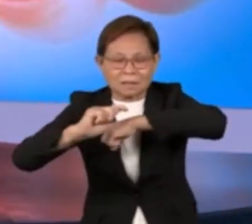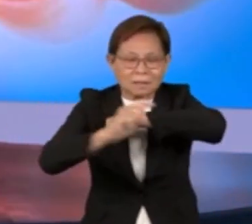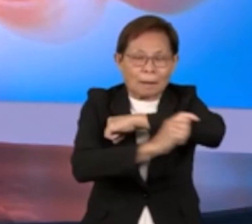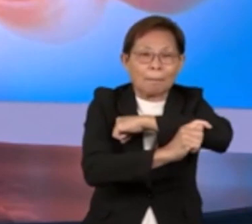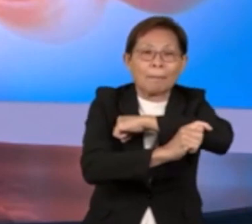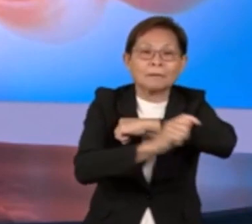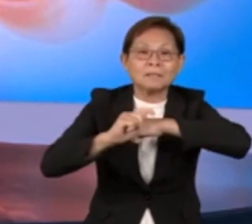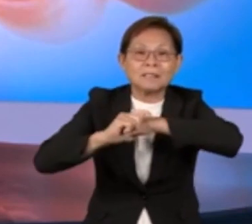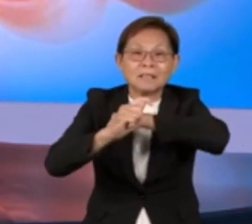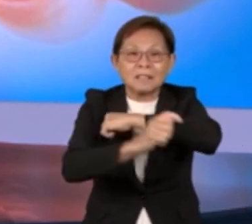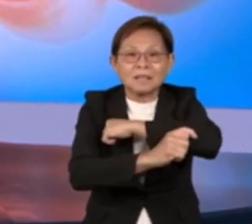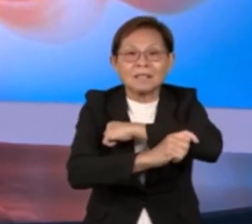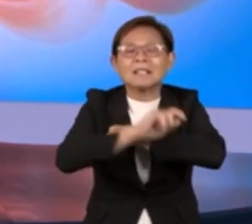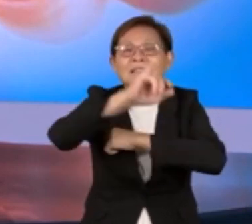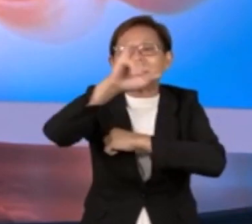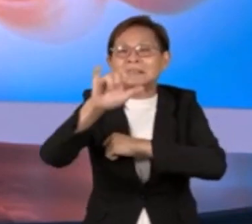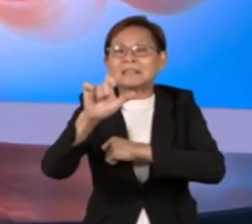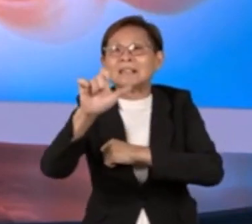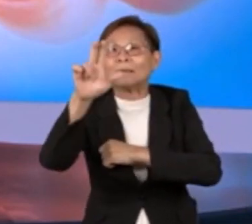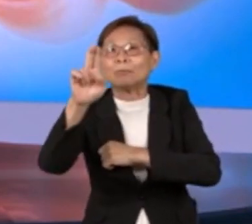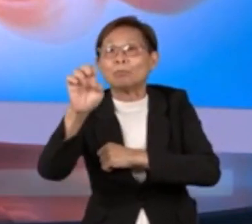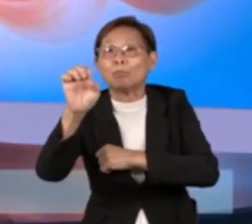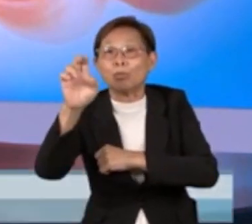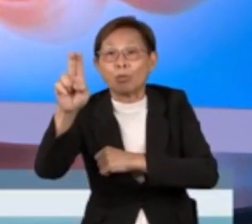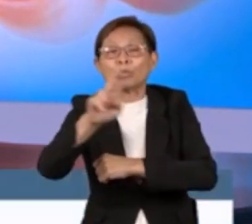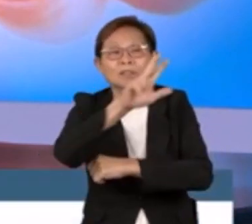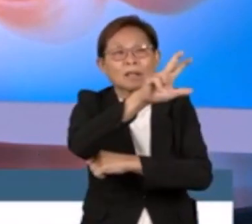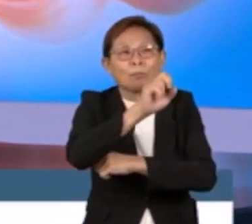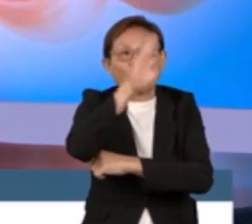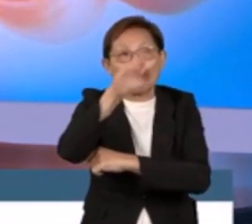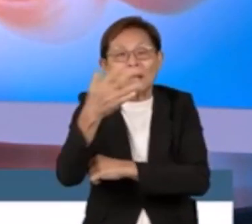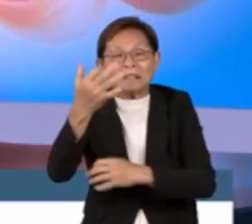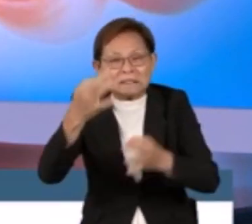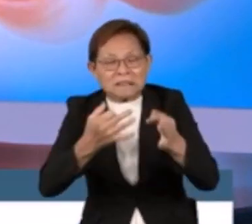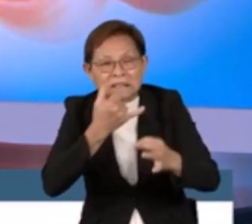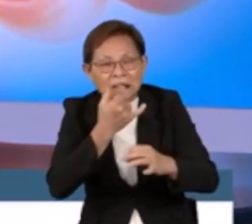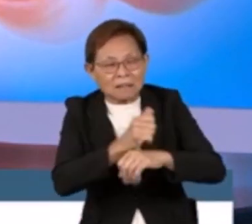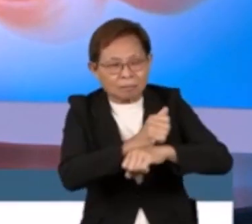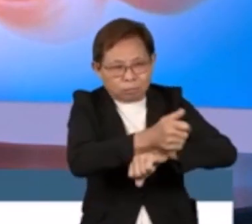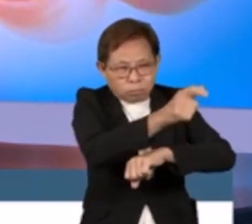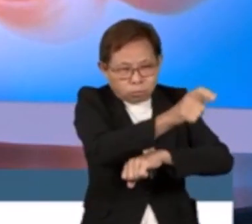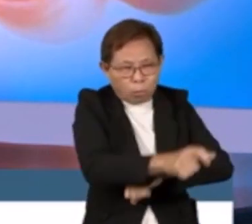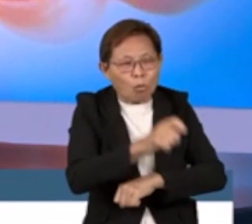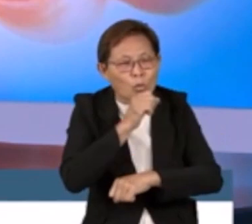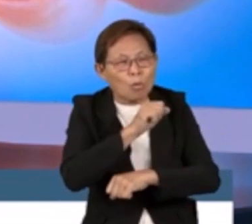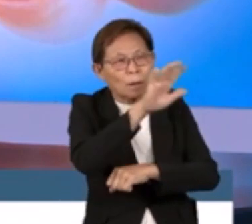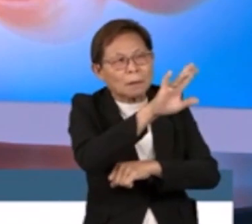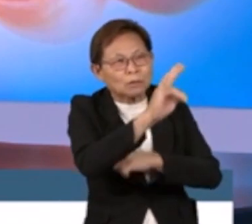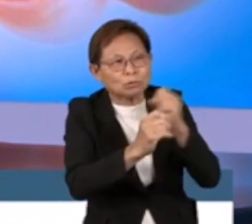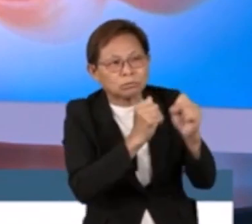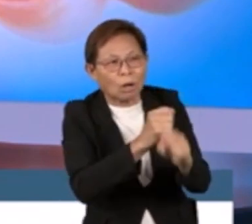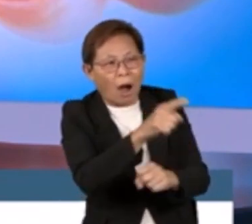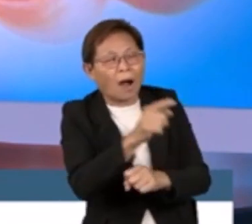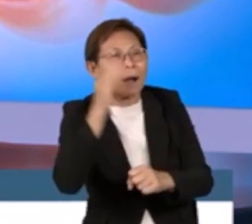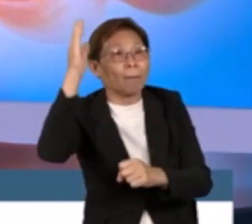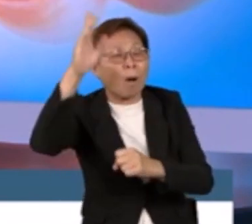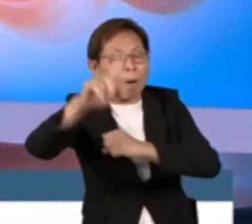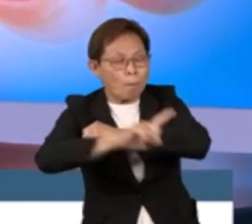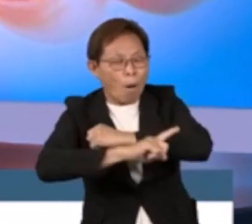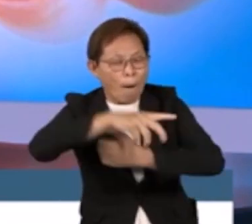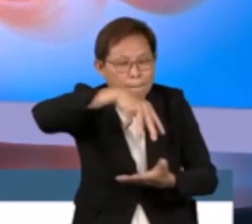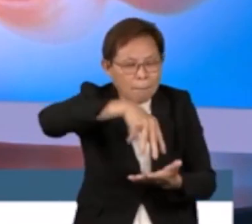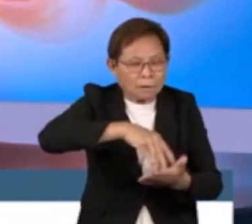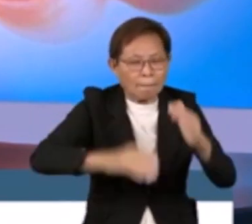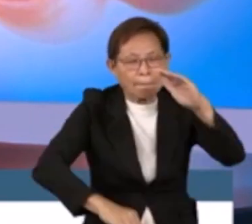taman Angsana Khalik Lawang jelebu 30 Mei lalu jika sampai kesalahan tertuduh Nur Muhammad Ahmad 57 Tahun maka berdebat hukuman